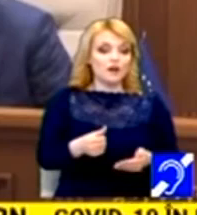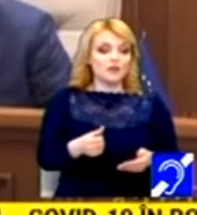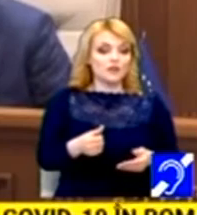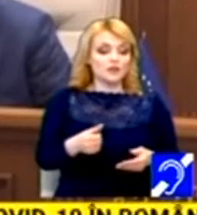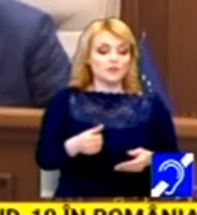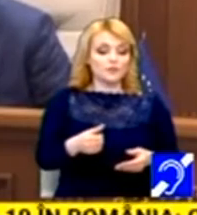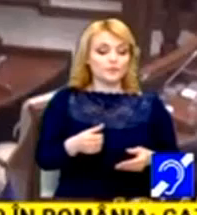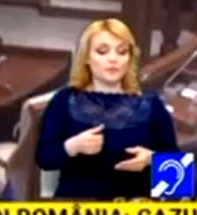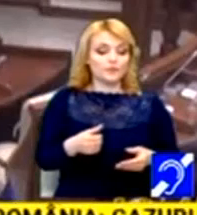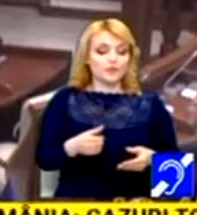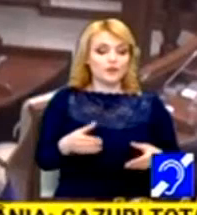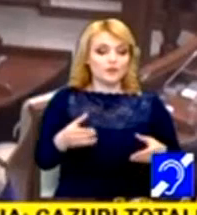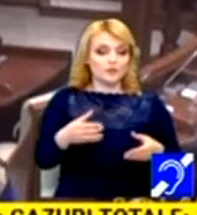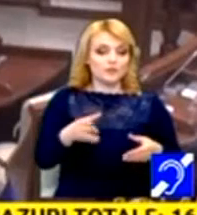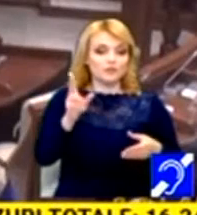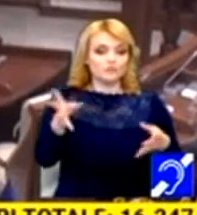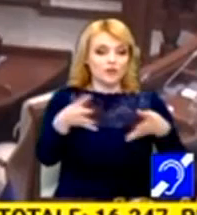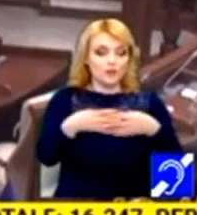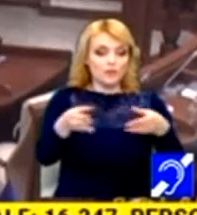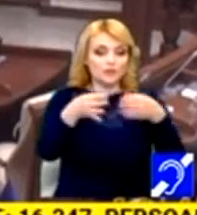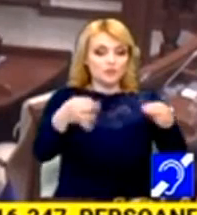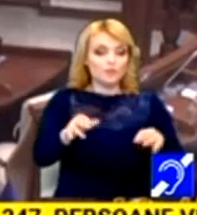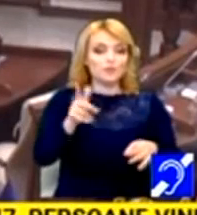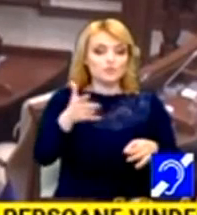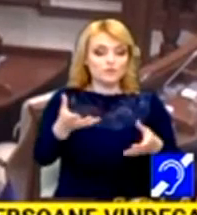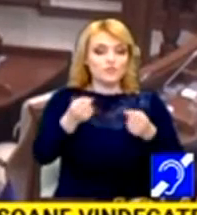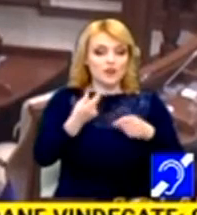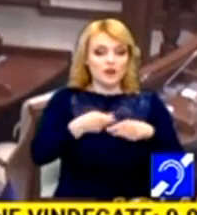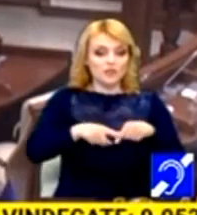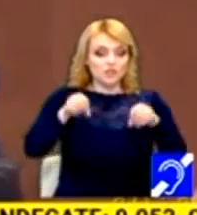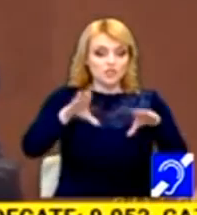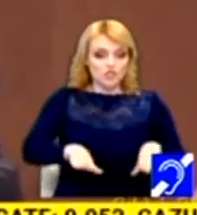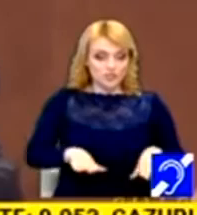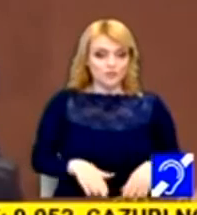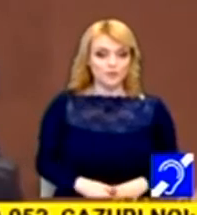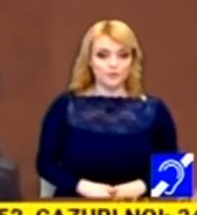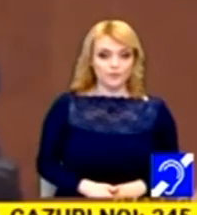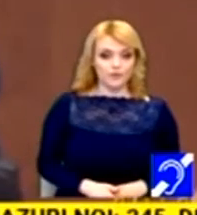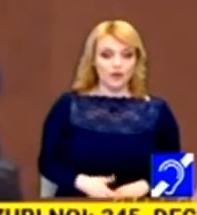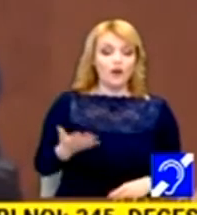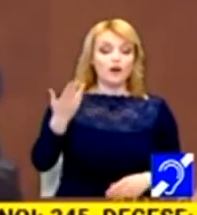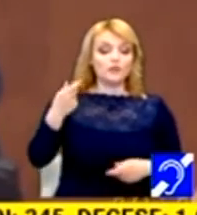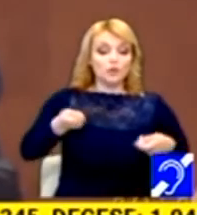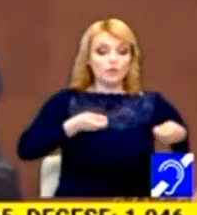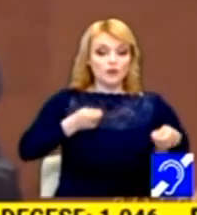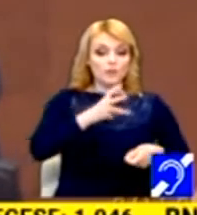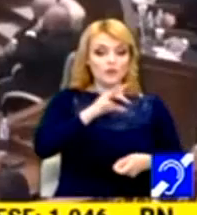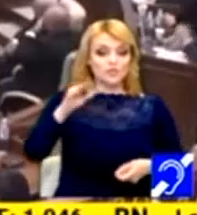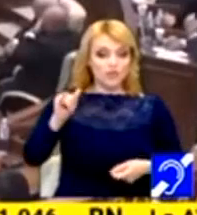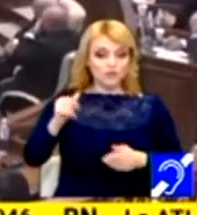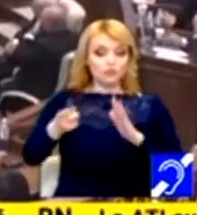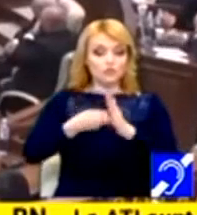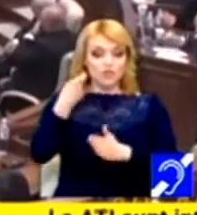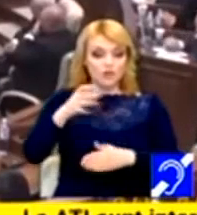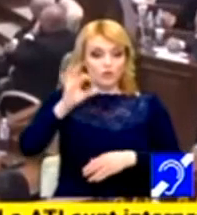Democrat, de ce s-a ajuns la o astfel decizie ilegală. Imediat cum guvernul Maia Sandu a aflat că acest